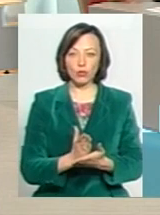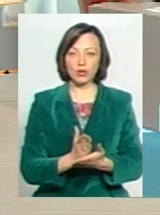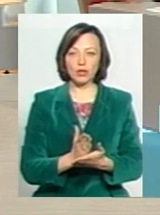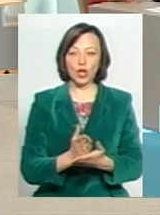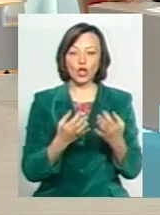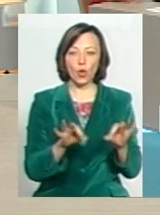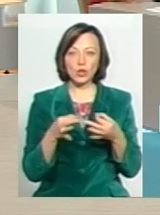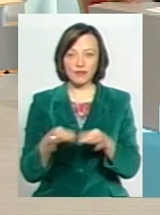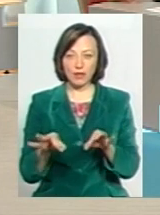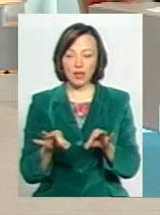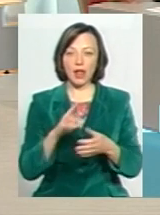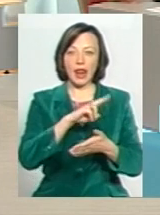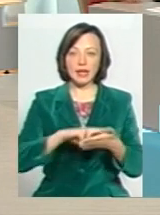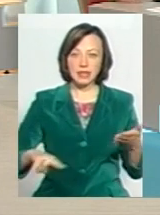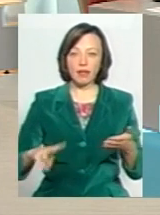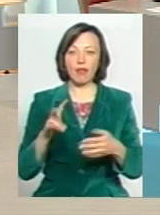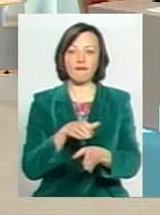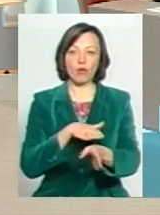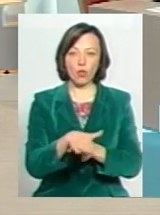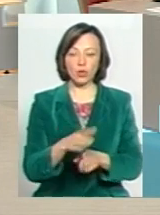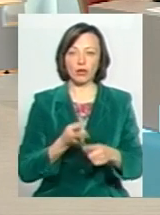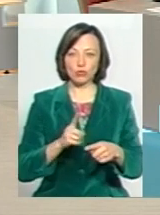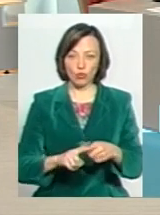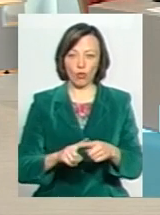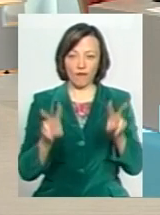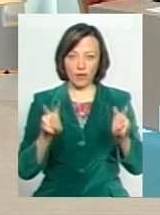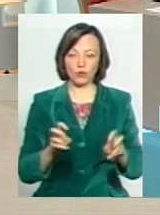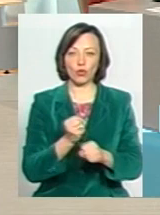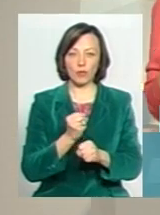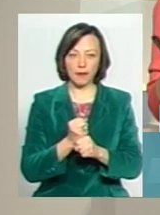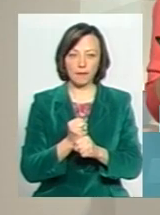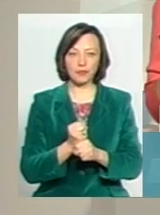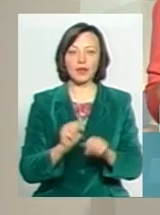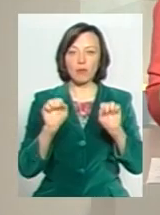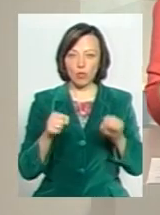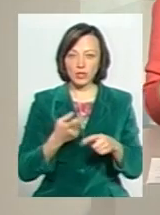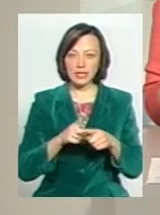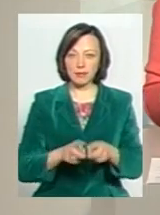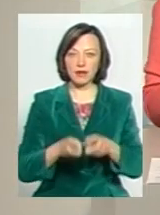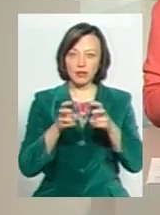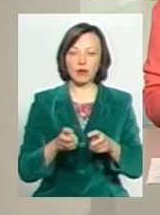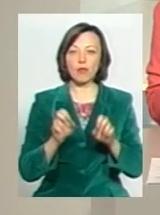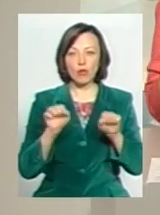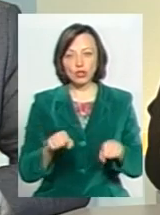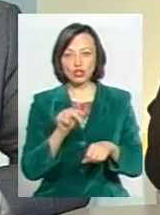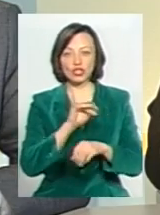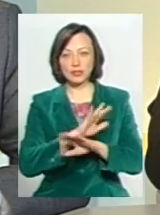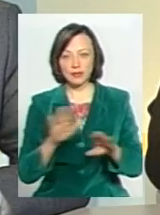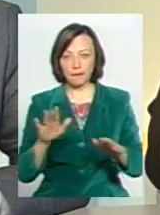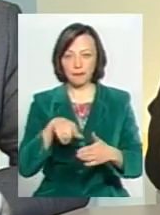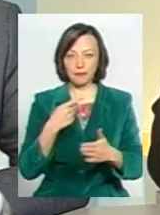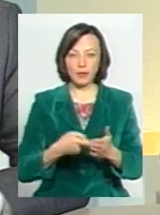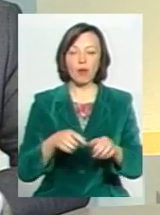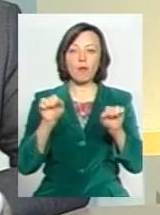всі дозволи, ліцензії на виконання всього комплексу робіт. Пане В'ячеславе, то можна цими ліфтами користуватися чи ні? Вони є